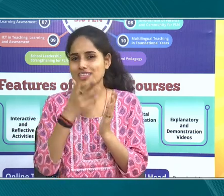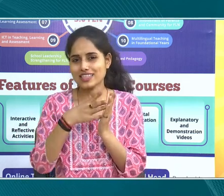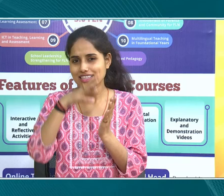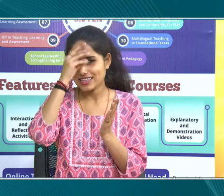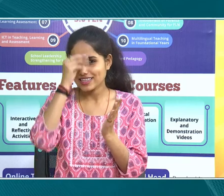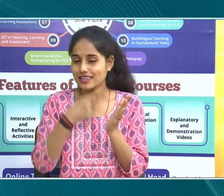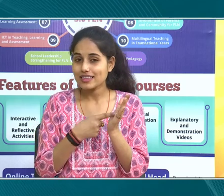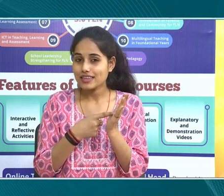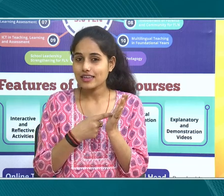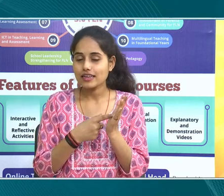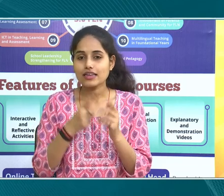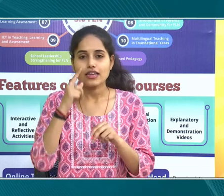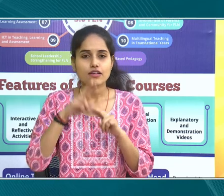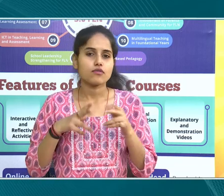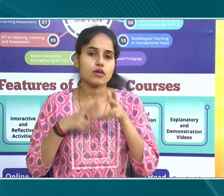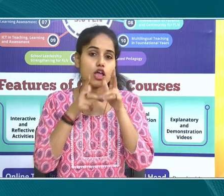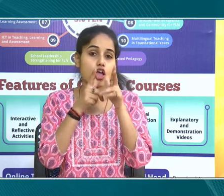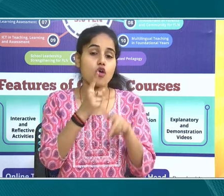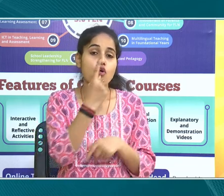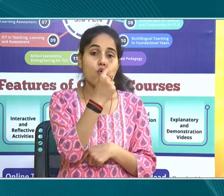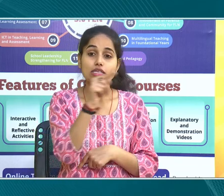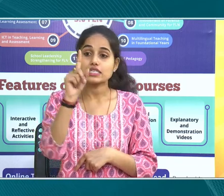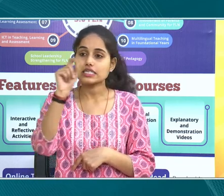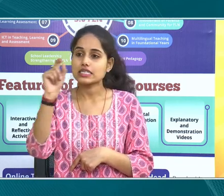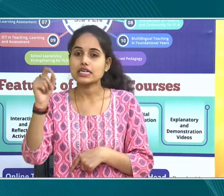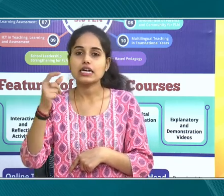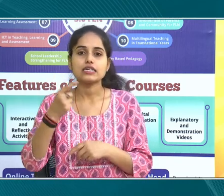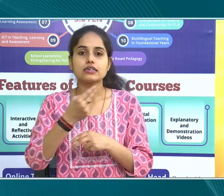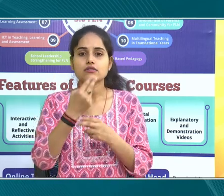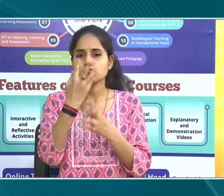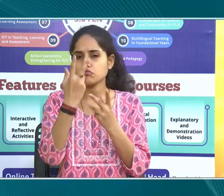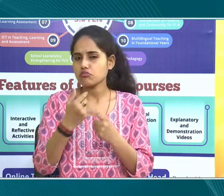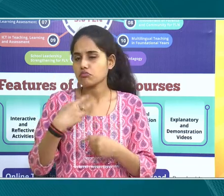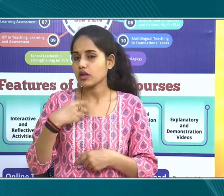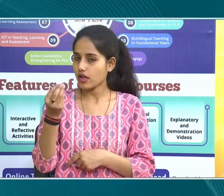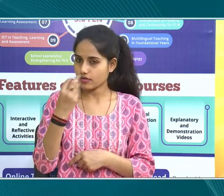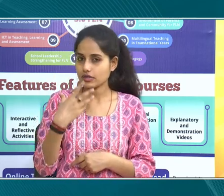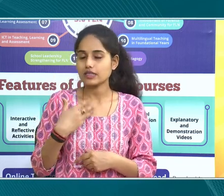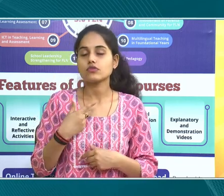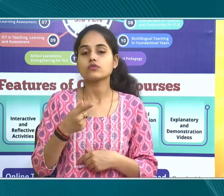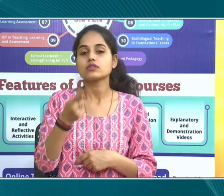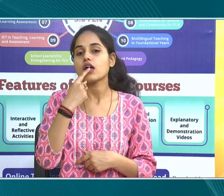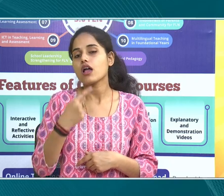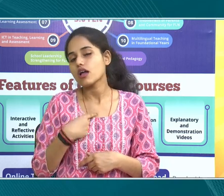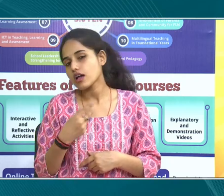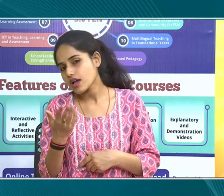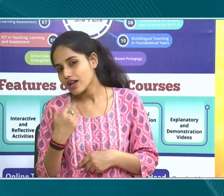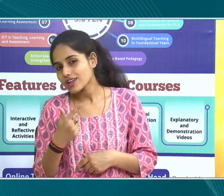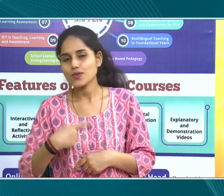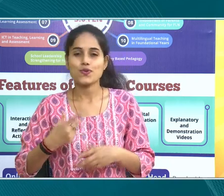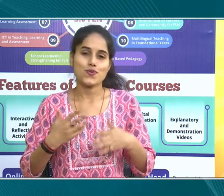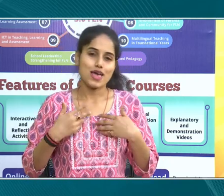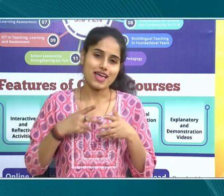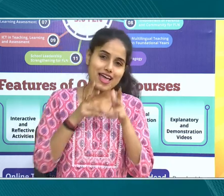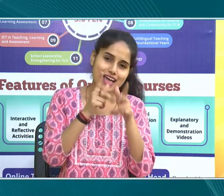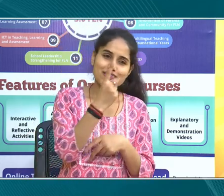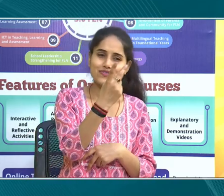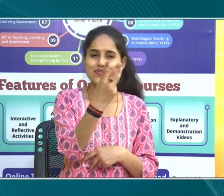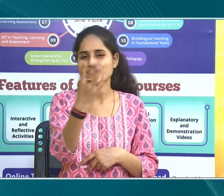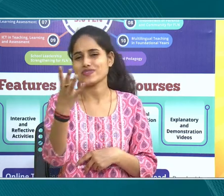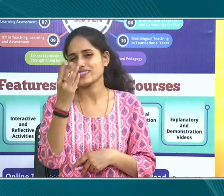से कर सकते हैं मैं आपको कहूं चलिए हमें 100 तक गिनती सुनाइए अपने लर्नर्स को कहूं 100 तक गिनती सुनाइए बहुत हंसी खुशी हो सुना देंगे